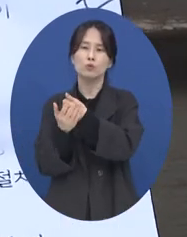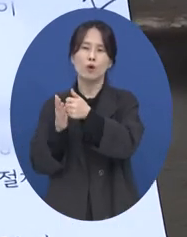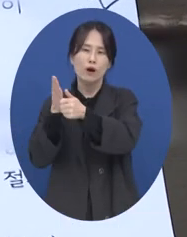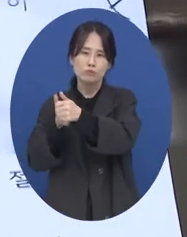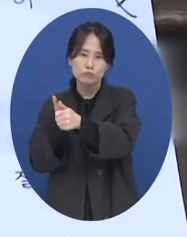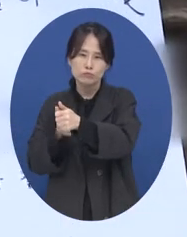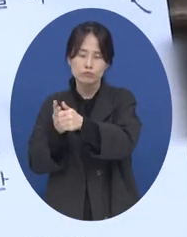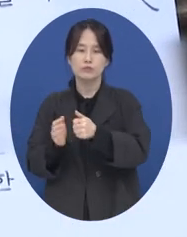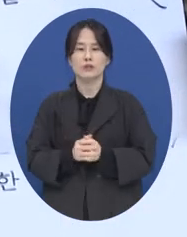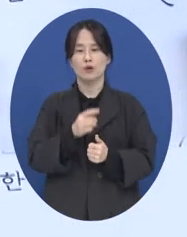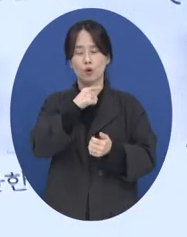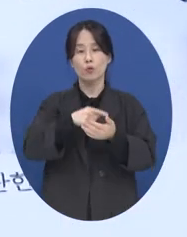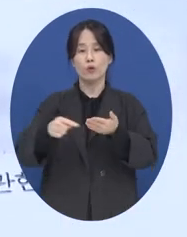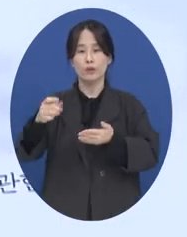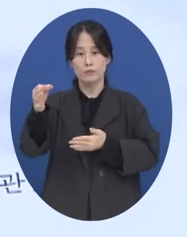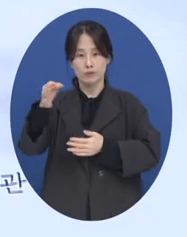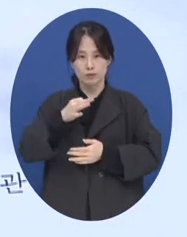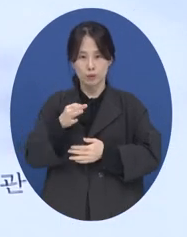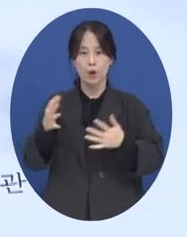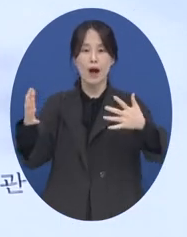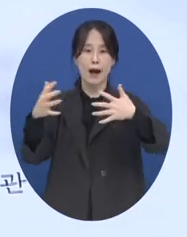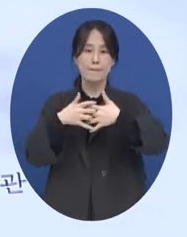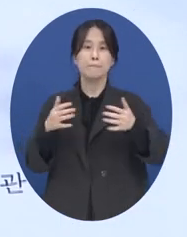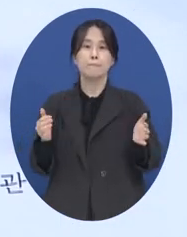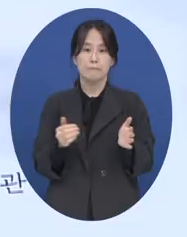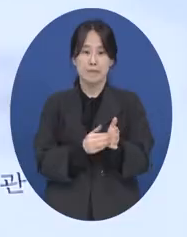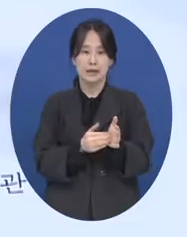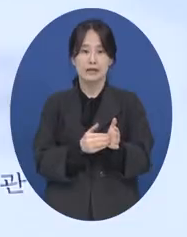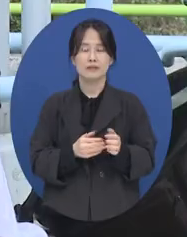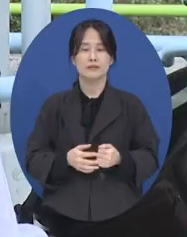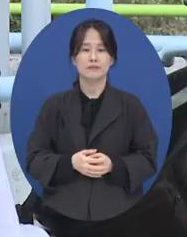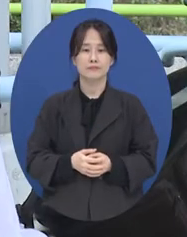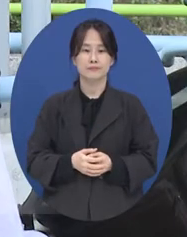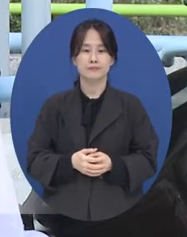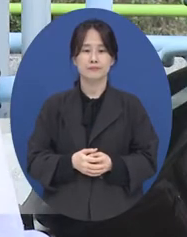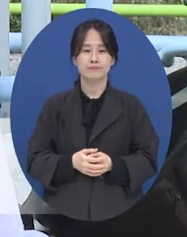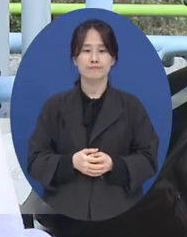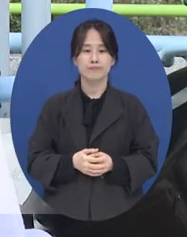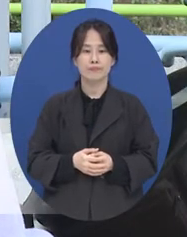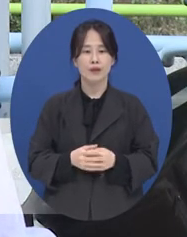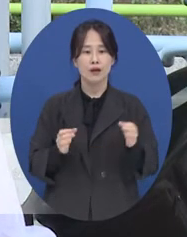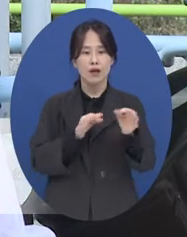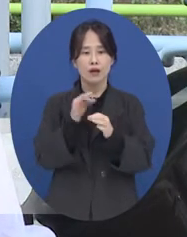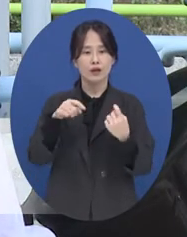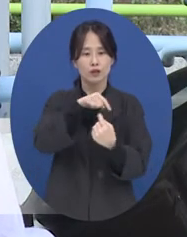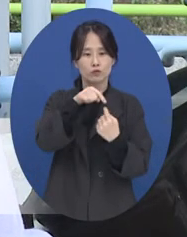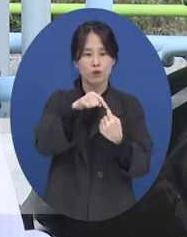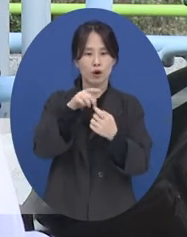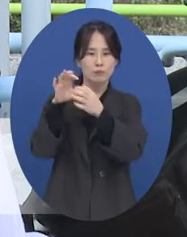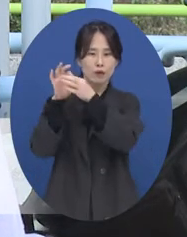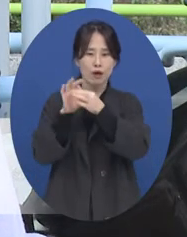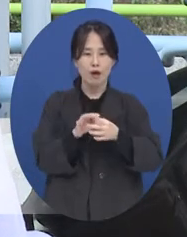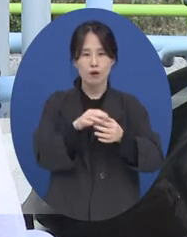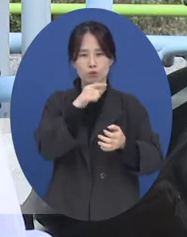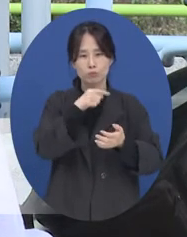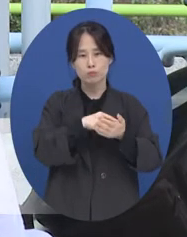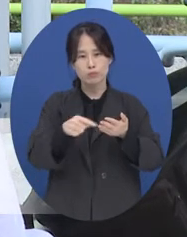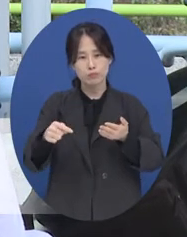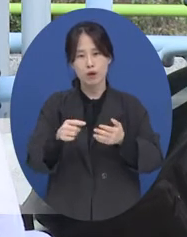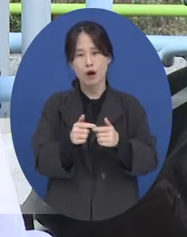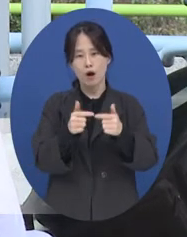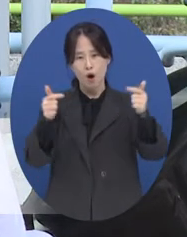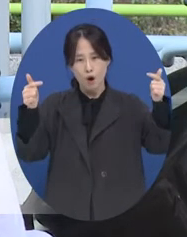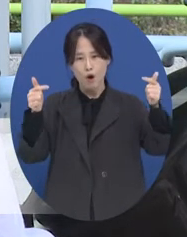대표로부터 손해배상액을 지급받아 합의에 이를 수 있었습니다. 가게를 유지하면서 계속 손해가